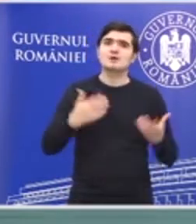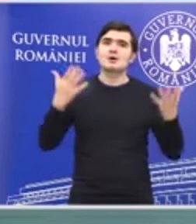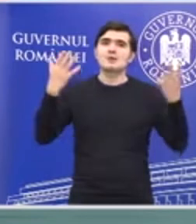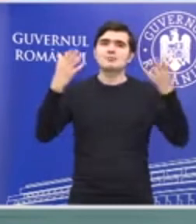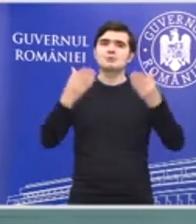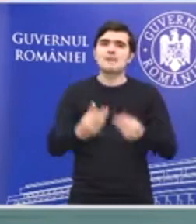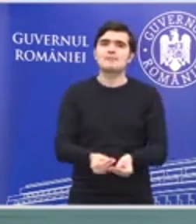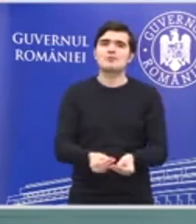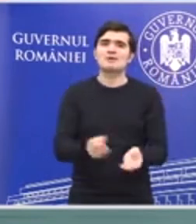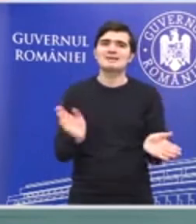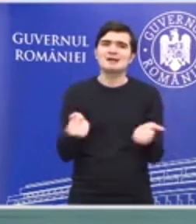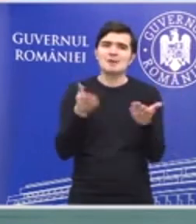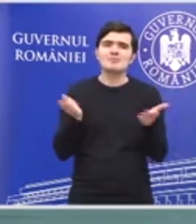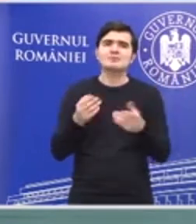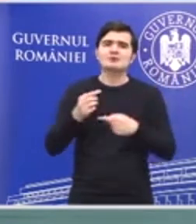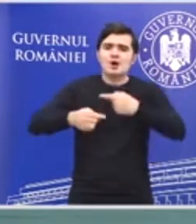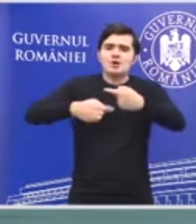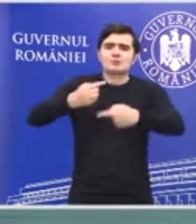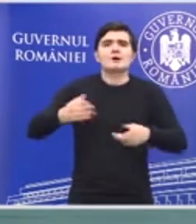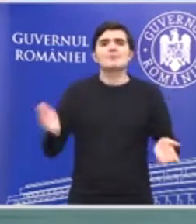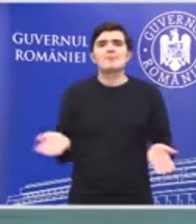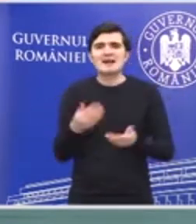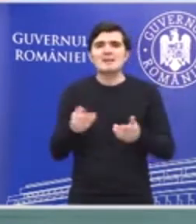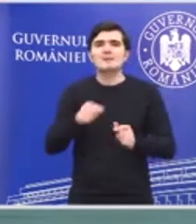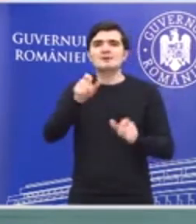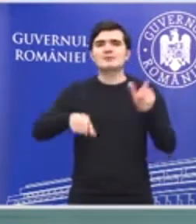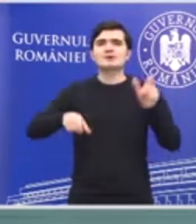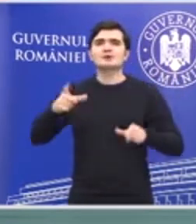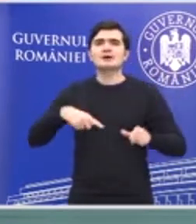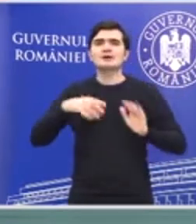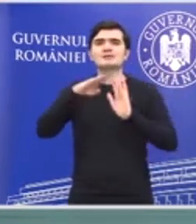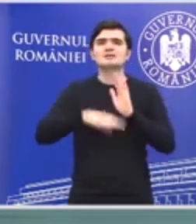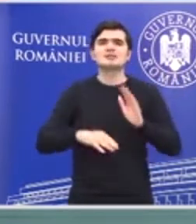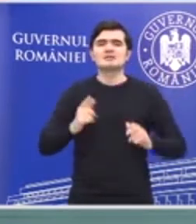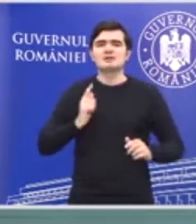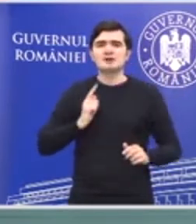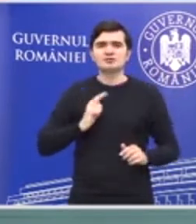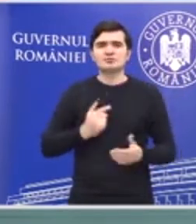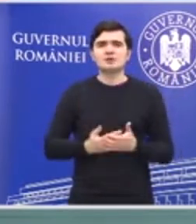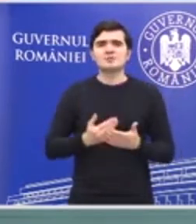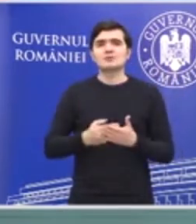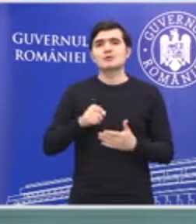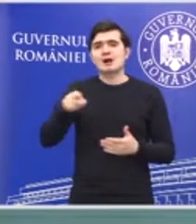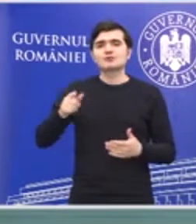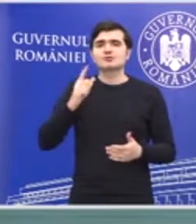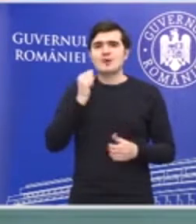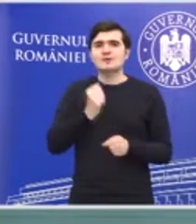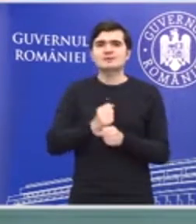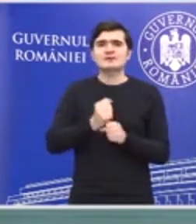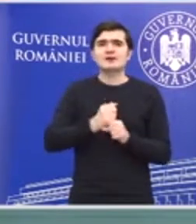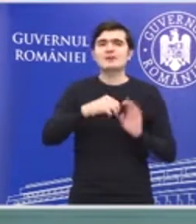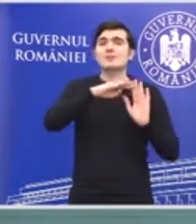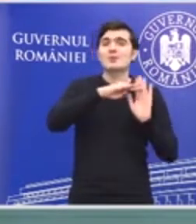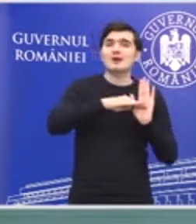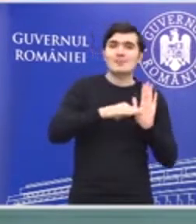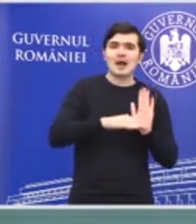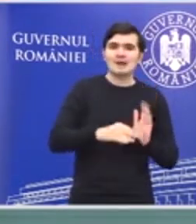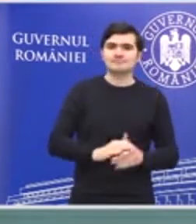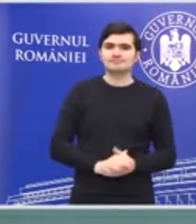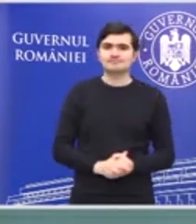să rulăm mai rapid toate persoanele care se află în lista de așteptare în vederea programării în urma notificărilor.